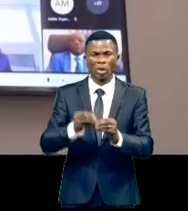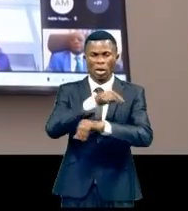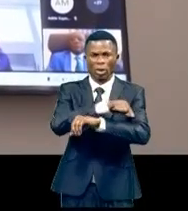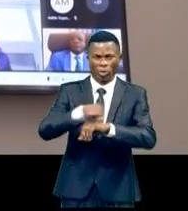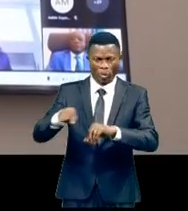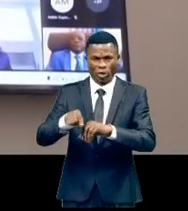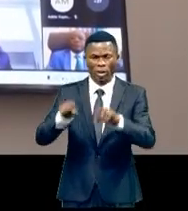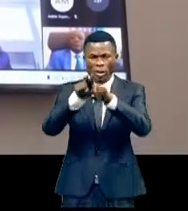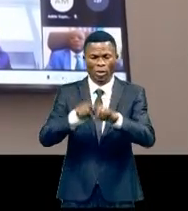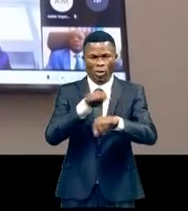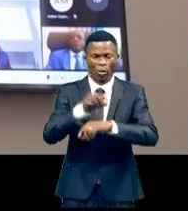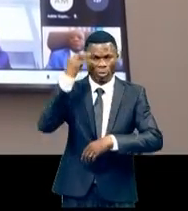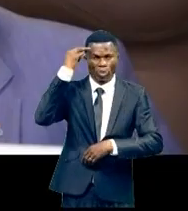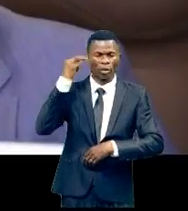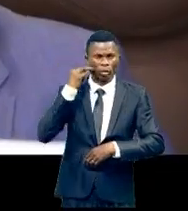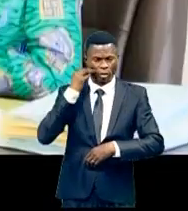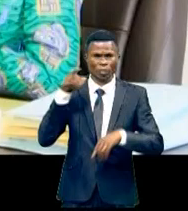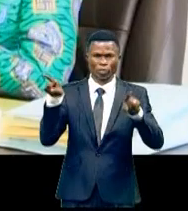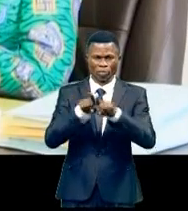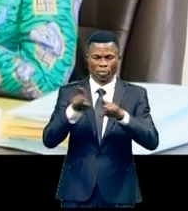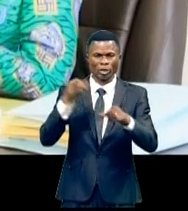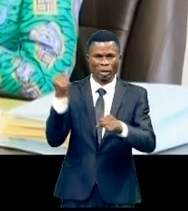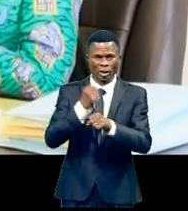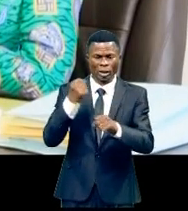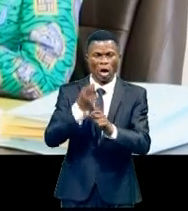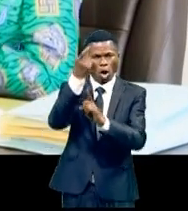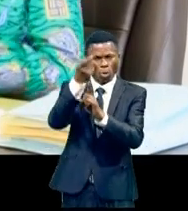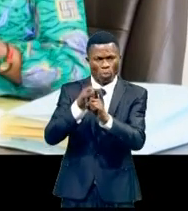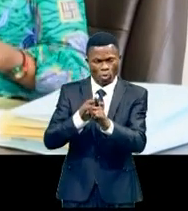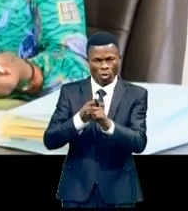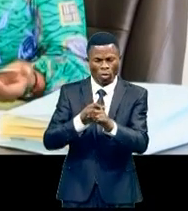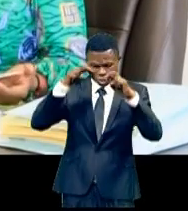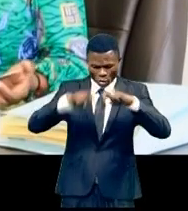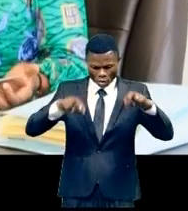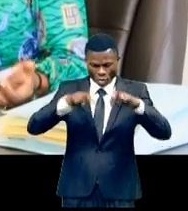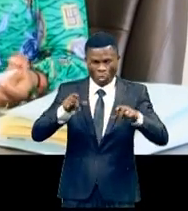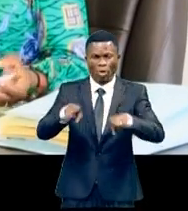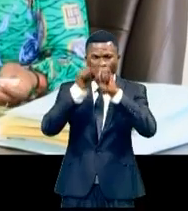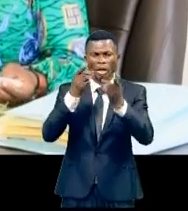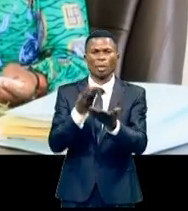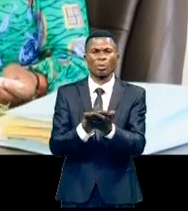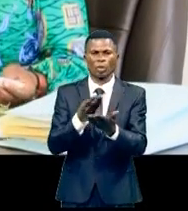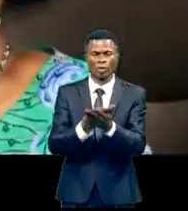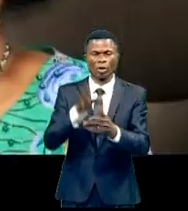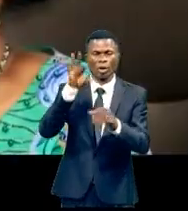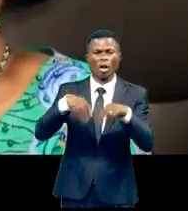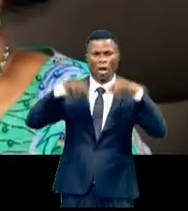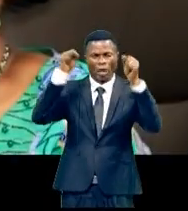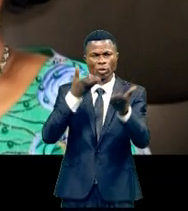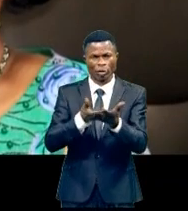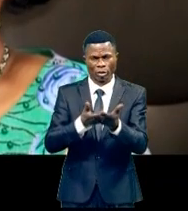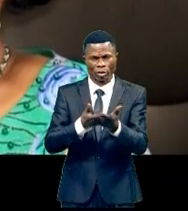institutions et ministères au titre de fonctionnement mensuel en les alignant aux crédits budgétaires votés.